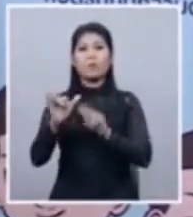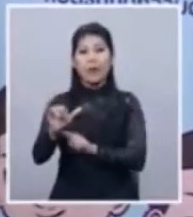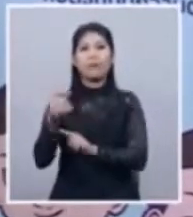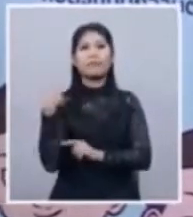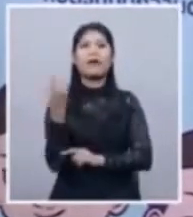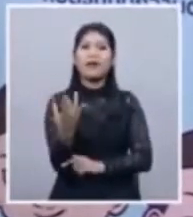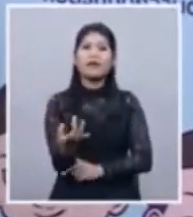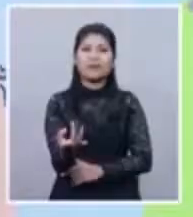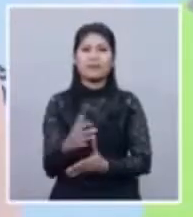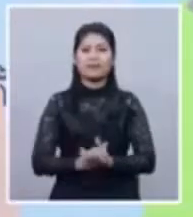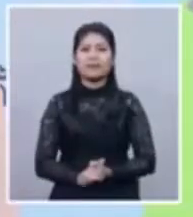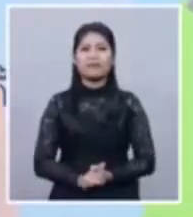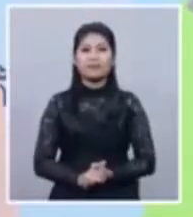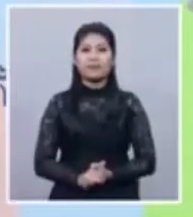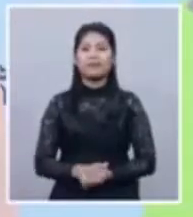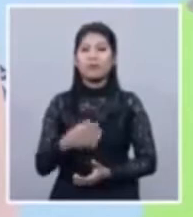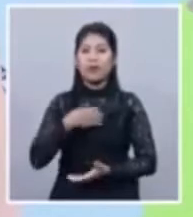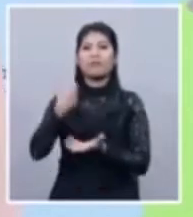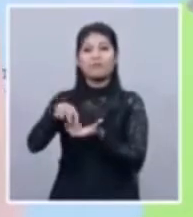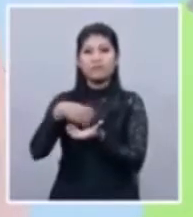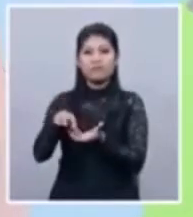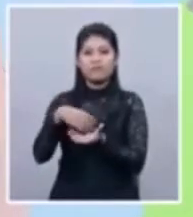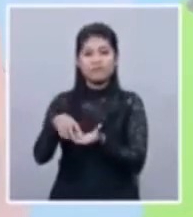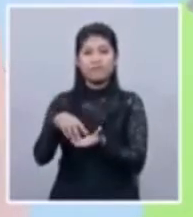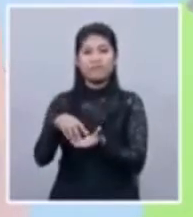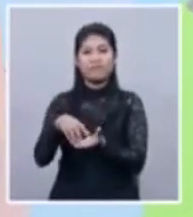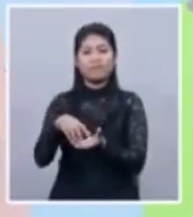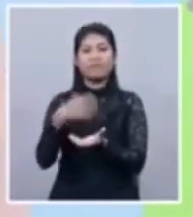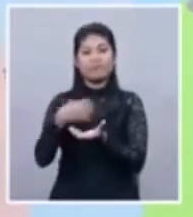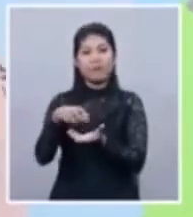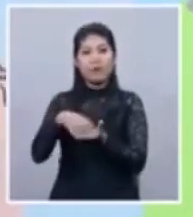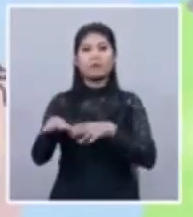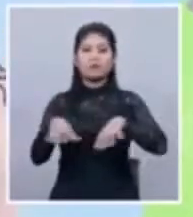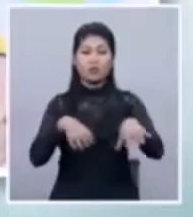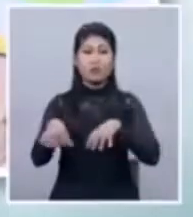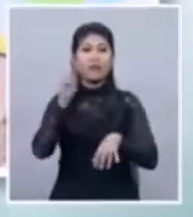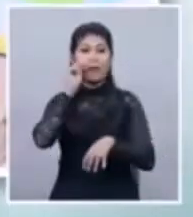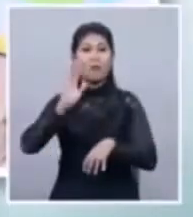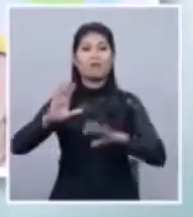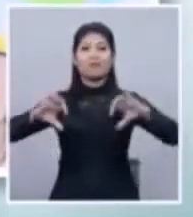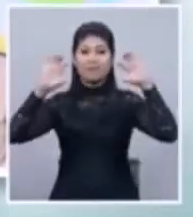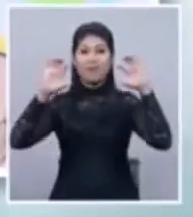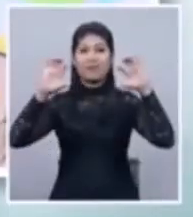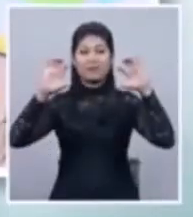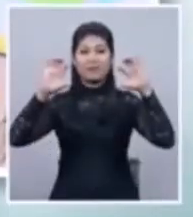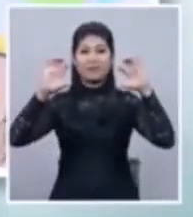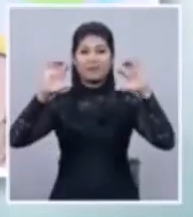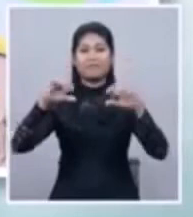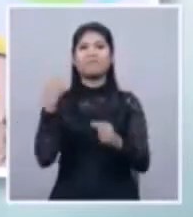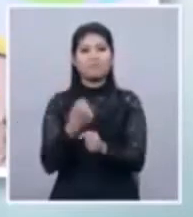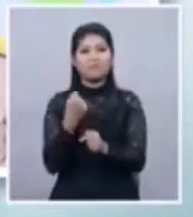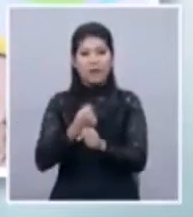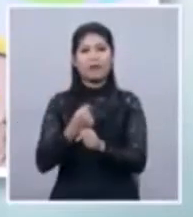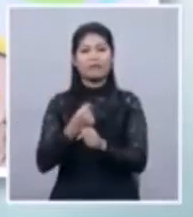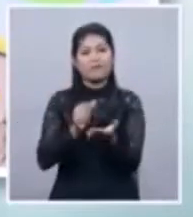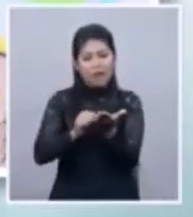างกรอบไว้ยังไงบ้างคะ ผมอยากเรียนอย่างนี้นะครับว่าการบริหารจัดการน้ำของรัฐบาลนี้เนี่ยถือเป็นงานหนึ่งในการ